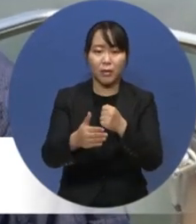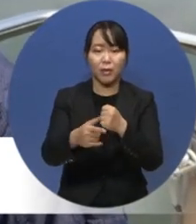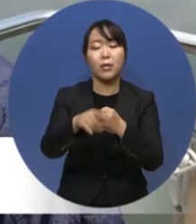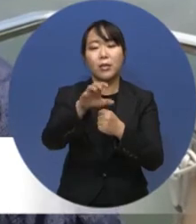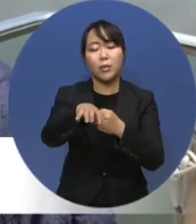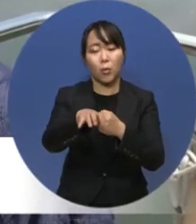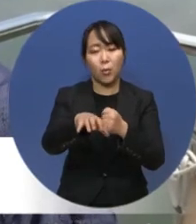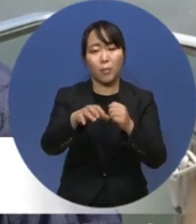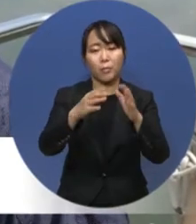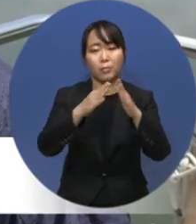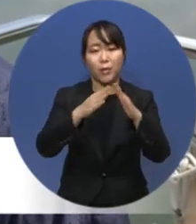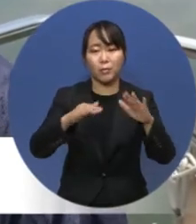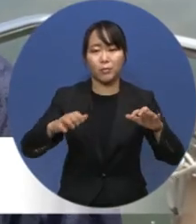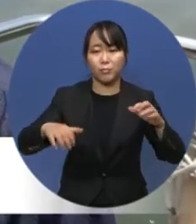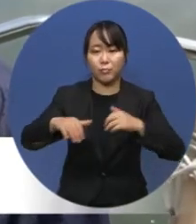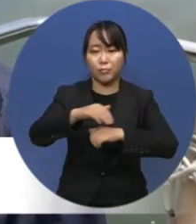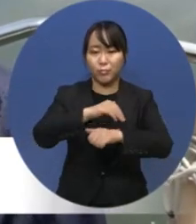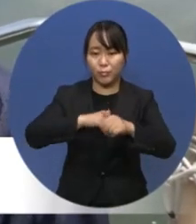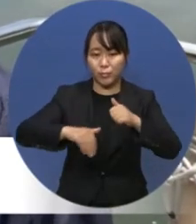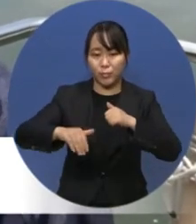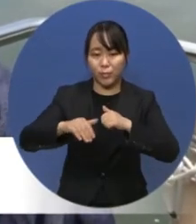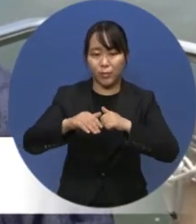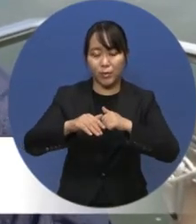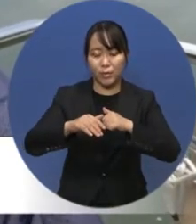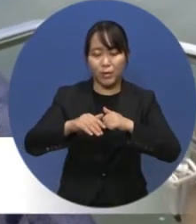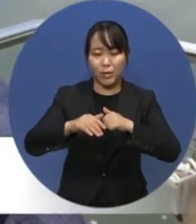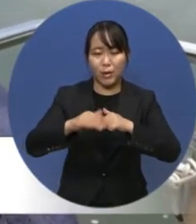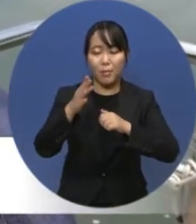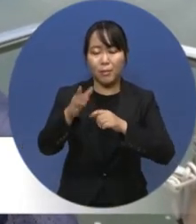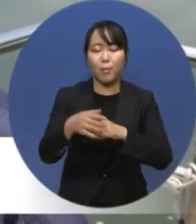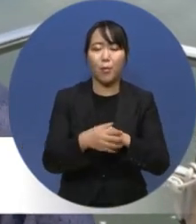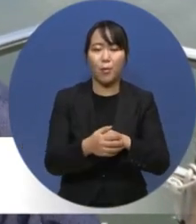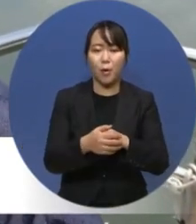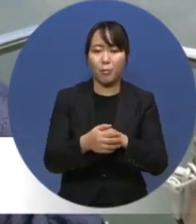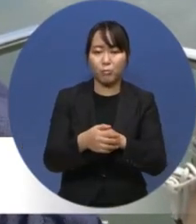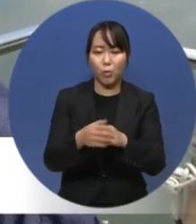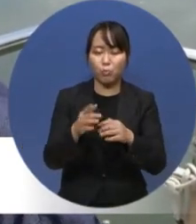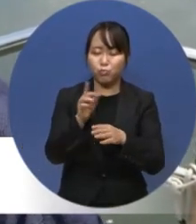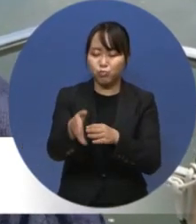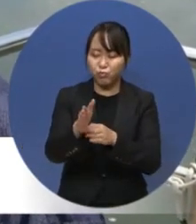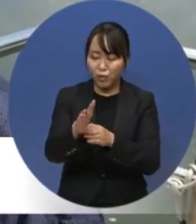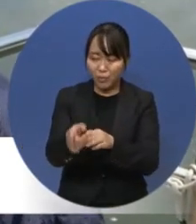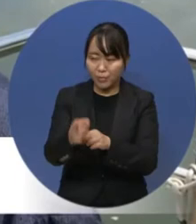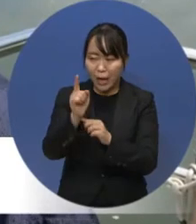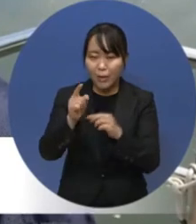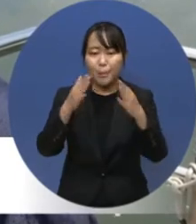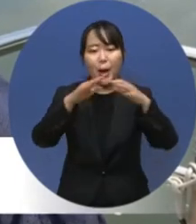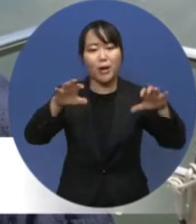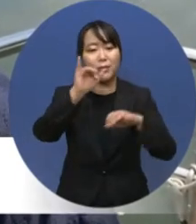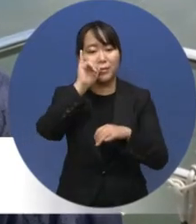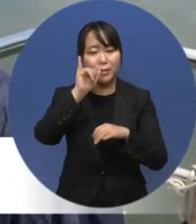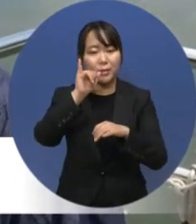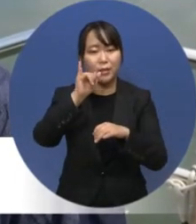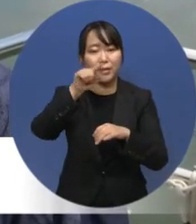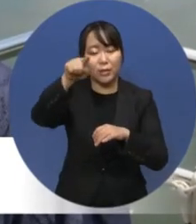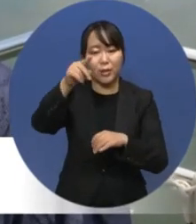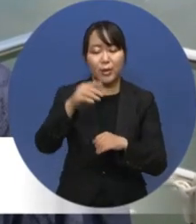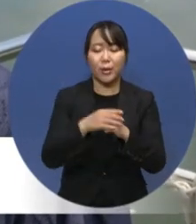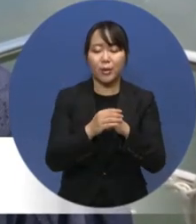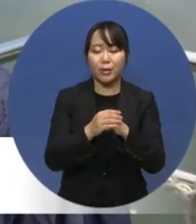여기 그때 이제 그 어촌이 형성되어 있는데 저쪽 그 저 비무장지대